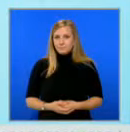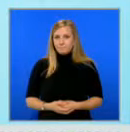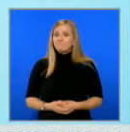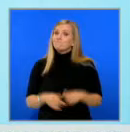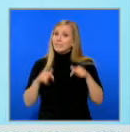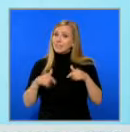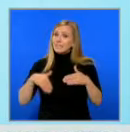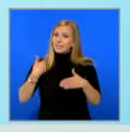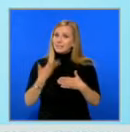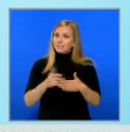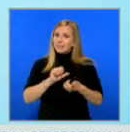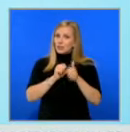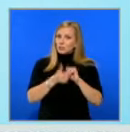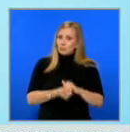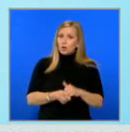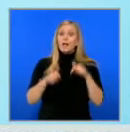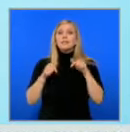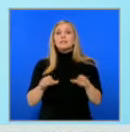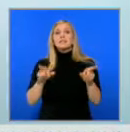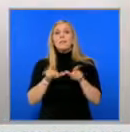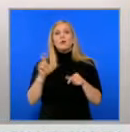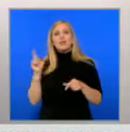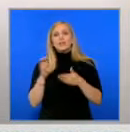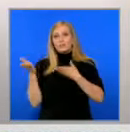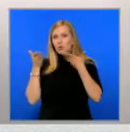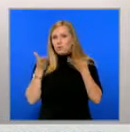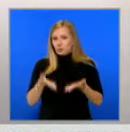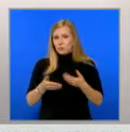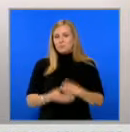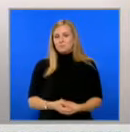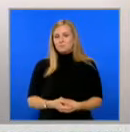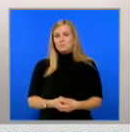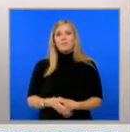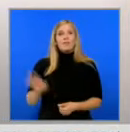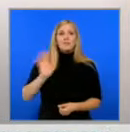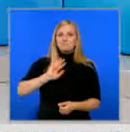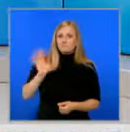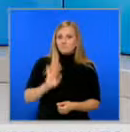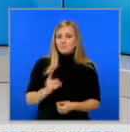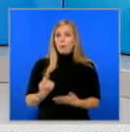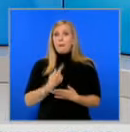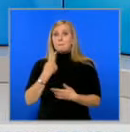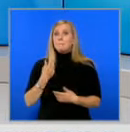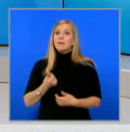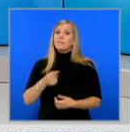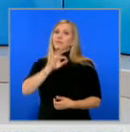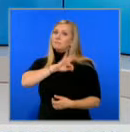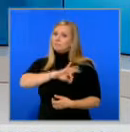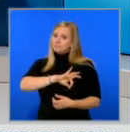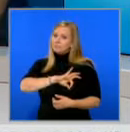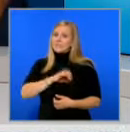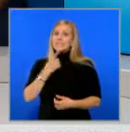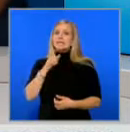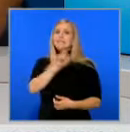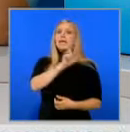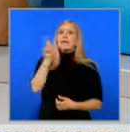следват минутите за спорт в емисията днес моника симеонова здравей здравей нора първа победа за италия под ръководството